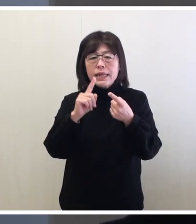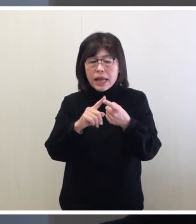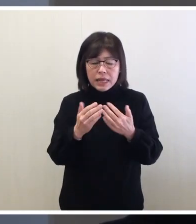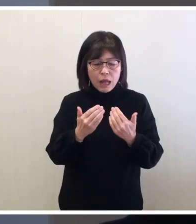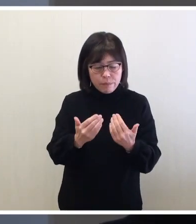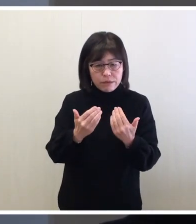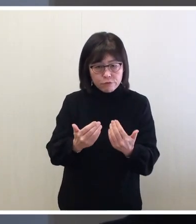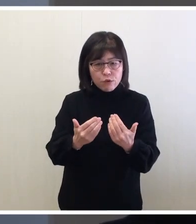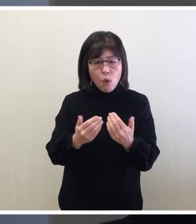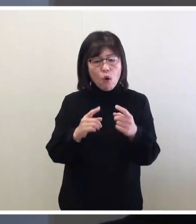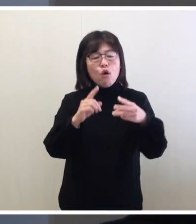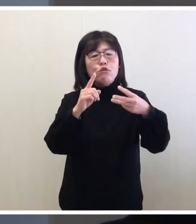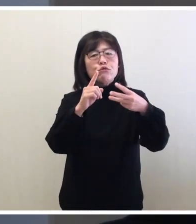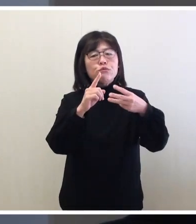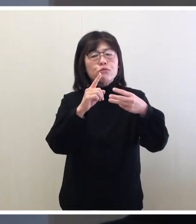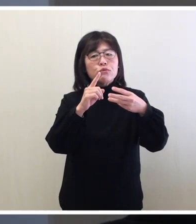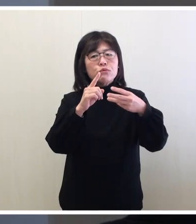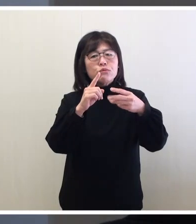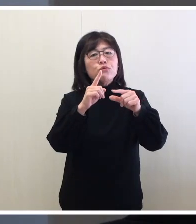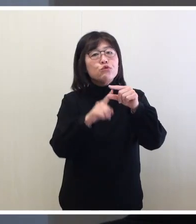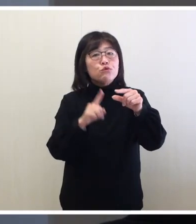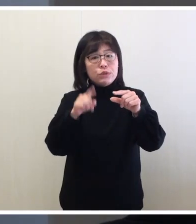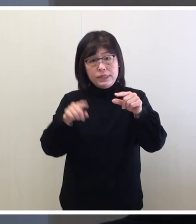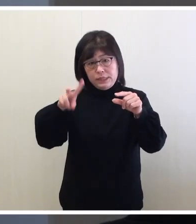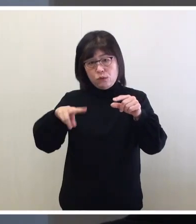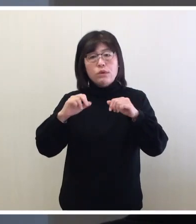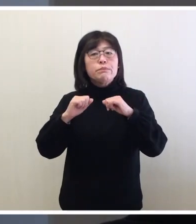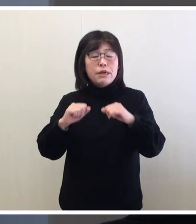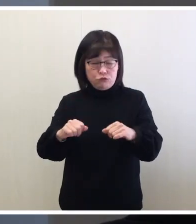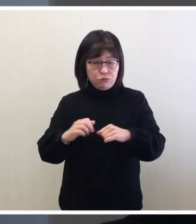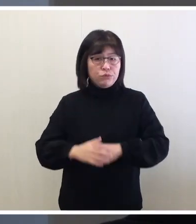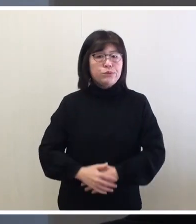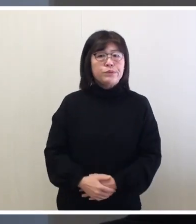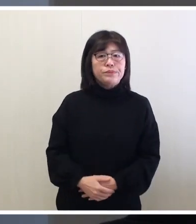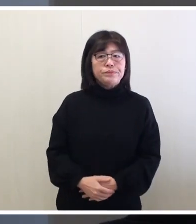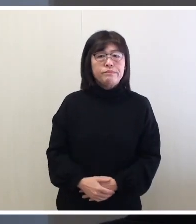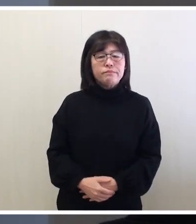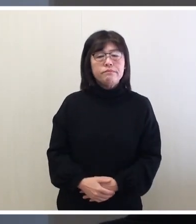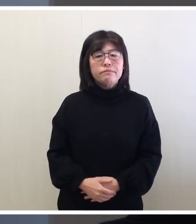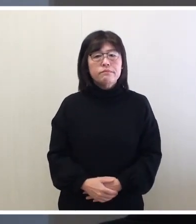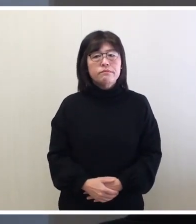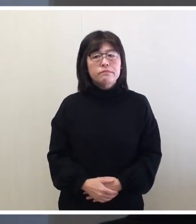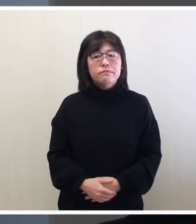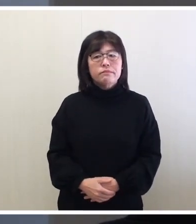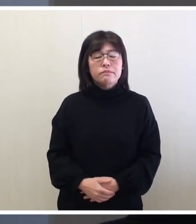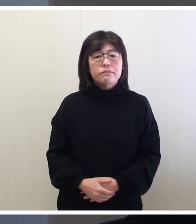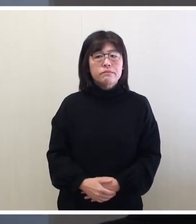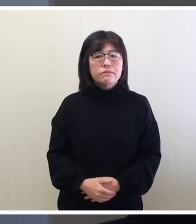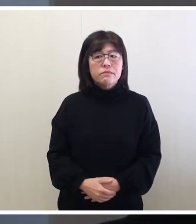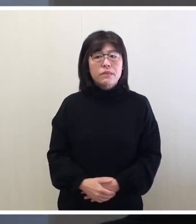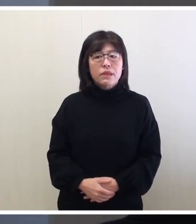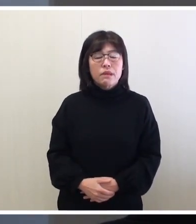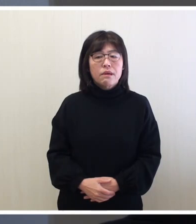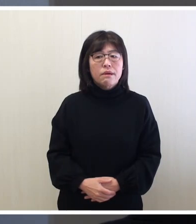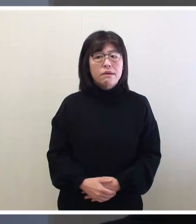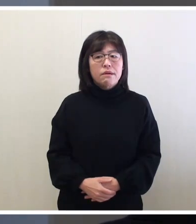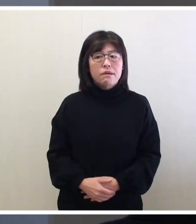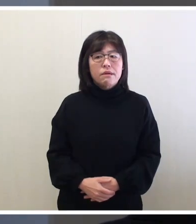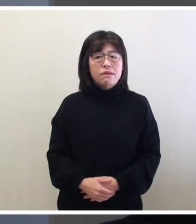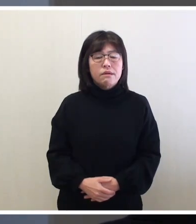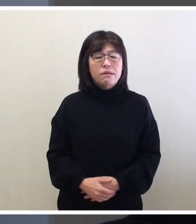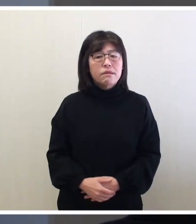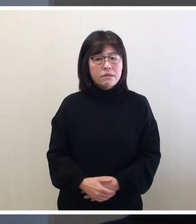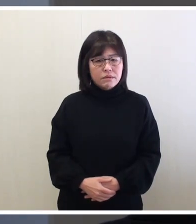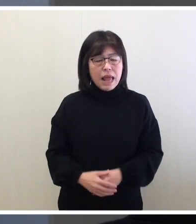を重視します。国際都市神戸にふさわしい国際性と多様性に満ちたキャンパスを目指します